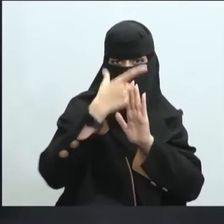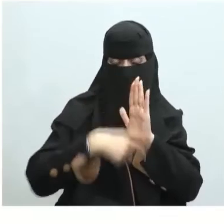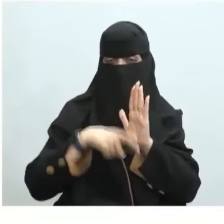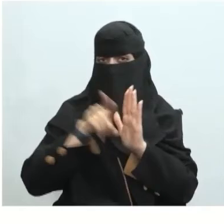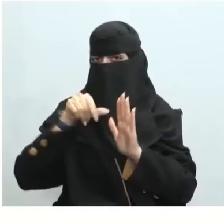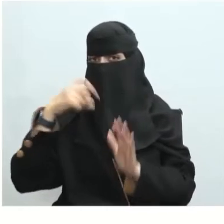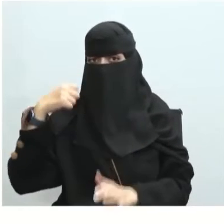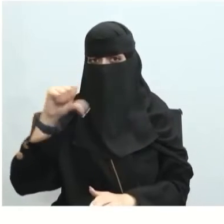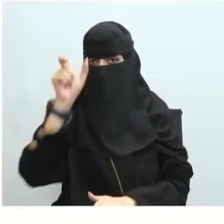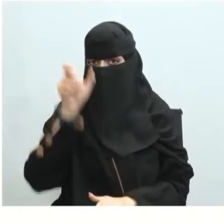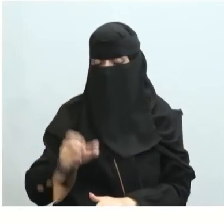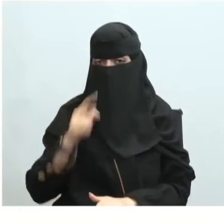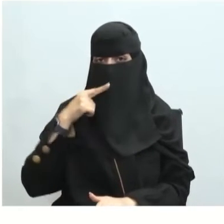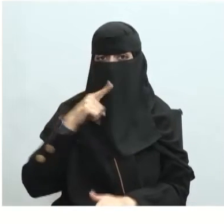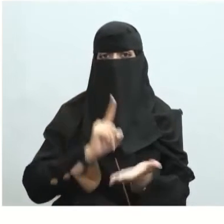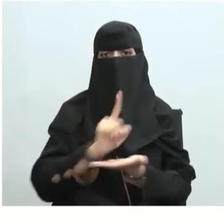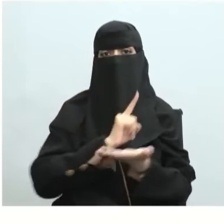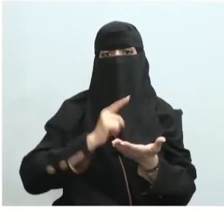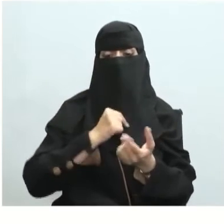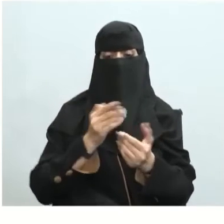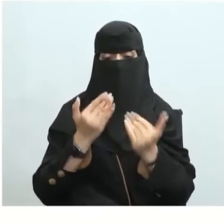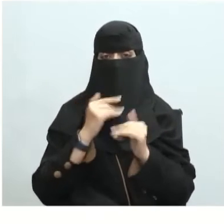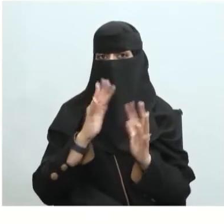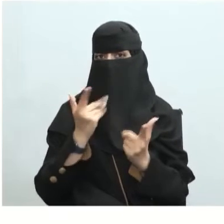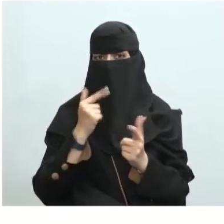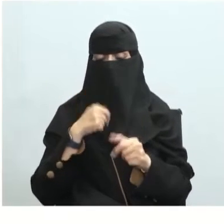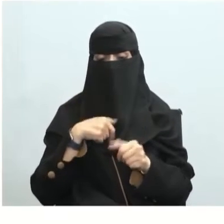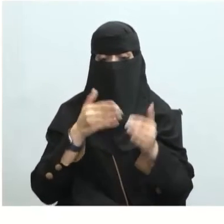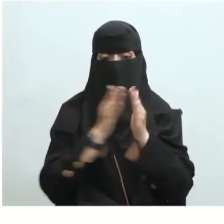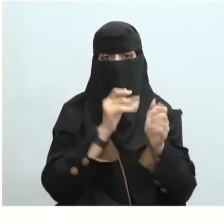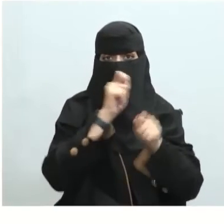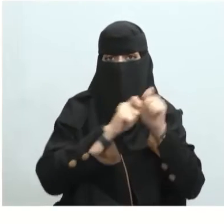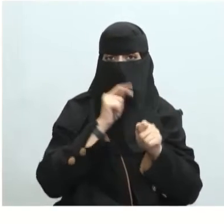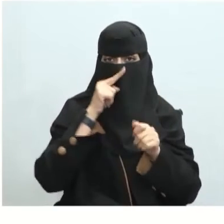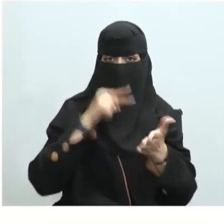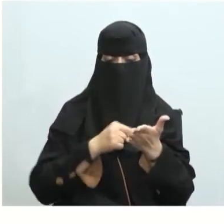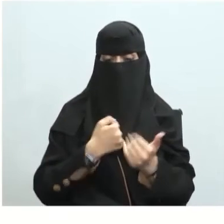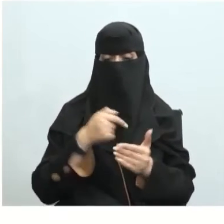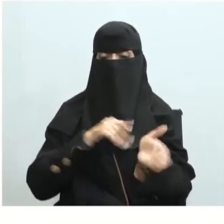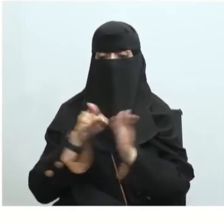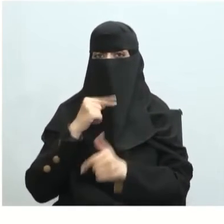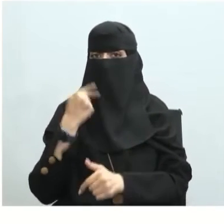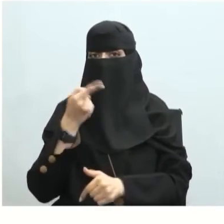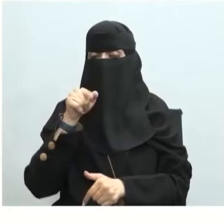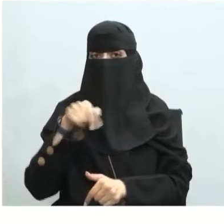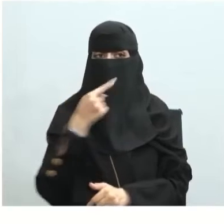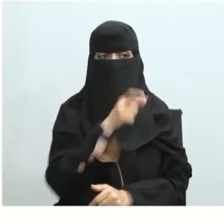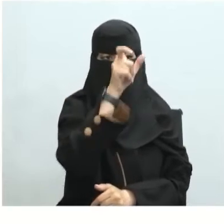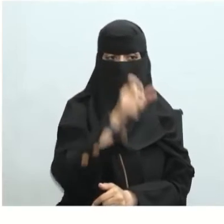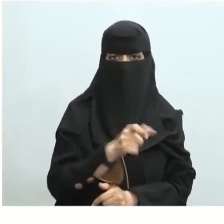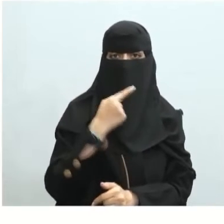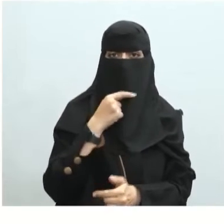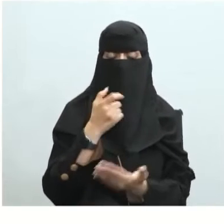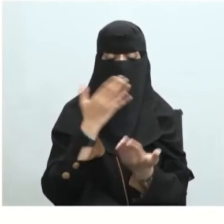عن الوضع المائي ما العمليات والاجراءات التي ستقوم بها ايضا اذا طلب منك ان تلقي كلمه حفل